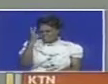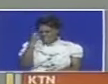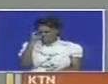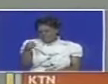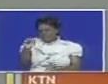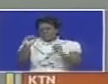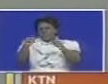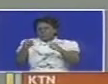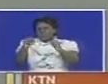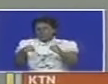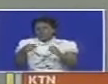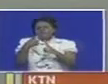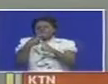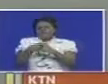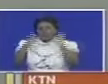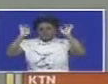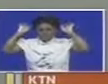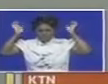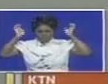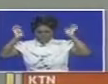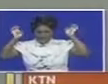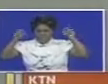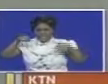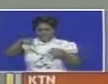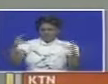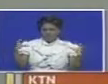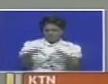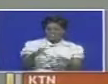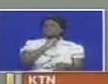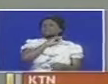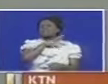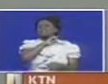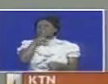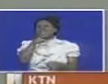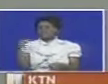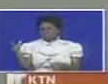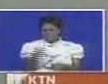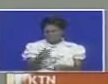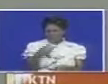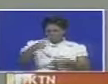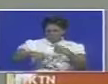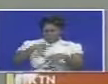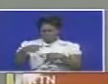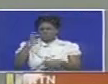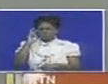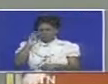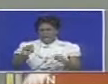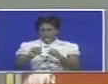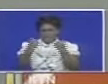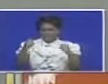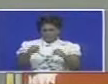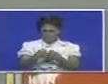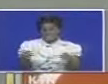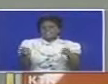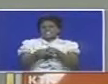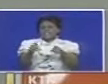ni wavamizi kutoka nchini Uhabeshi. Wenyeji wanalalama kwamba mashambulizi haya yanazidi kushuhudiwa licha ya